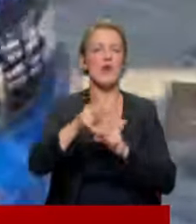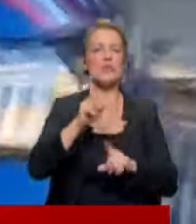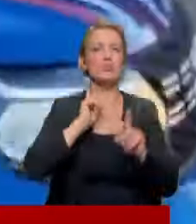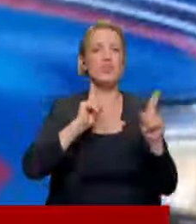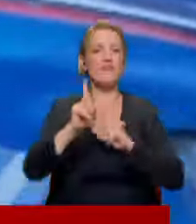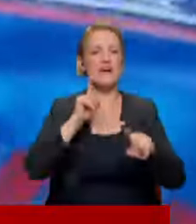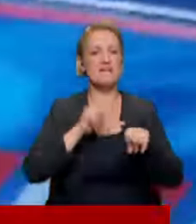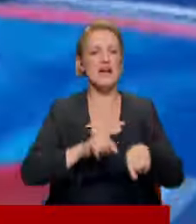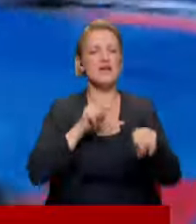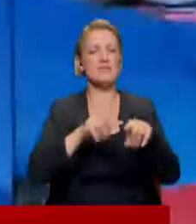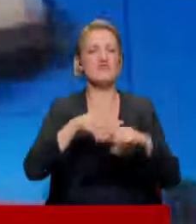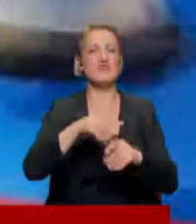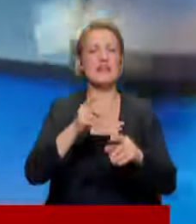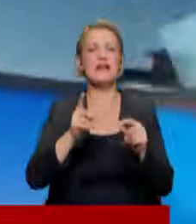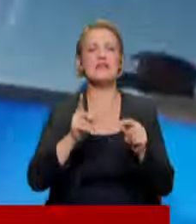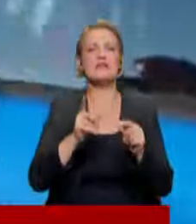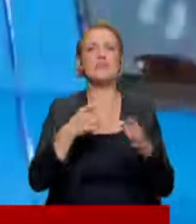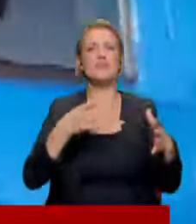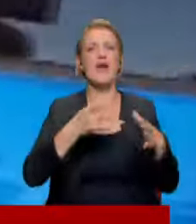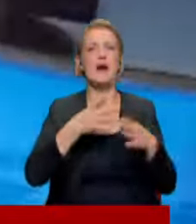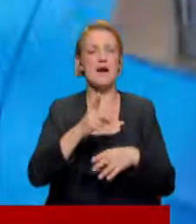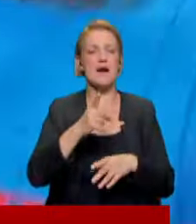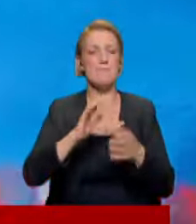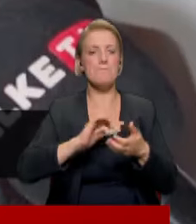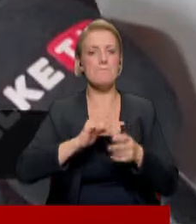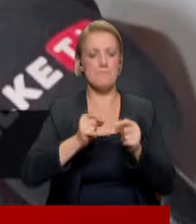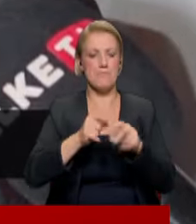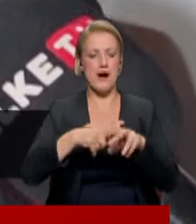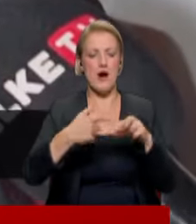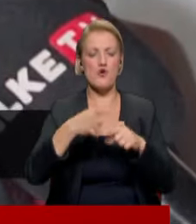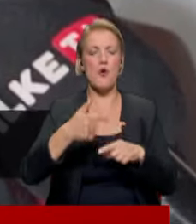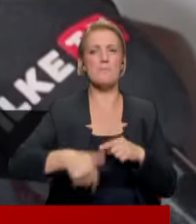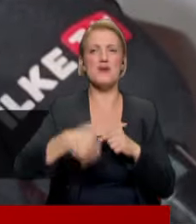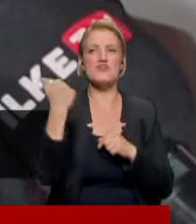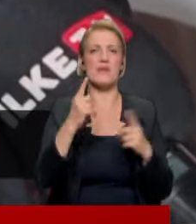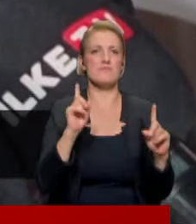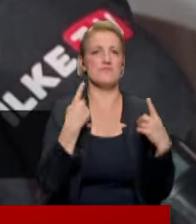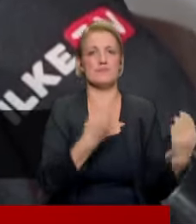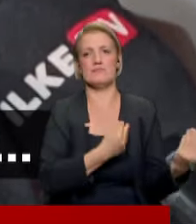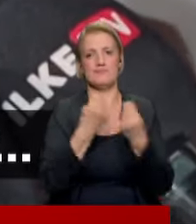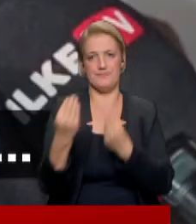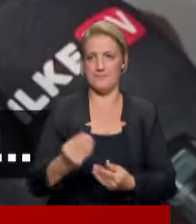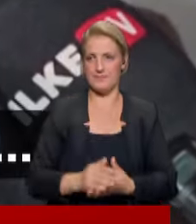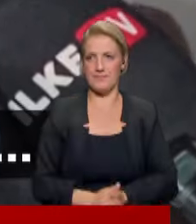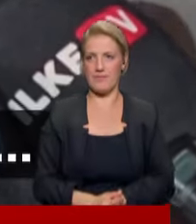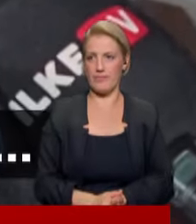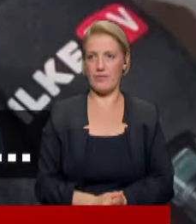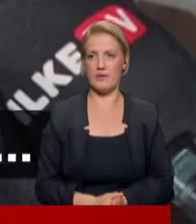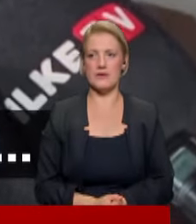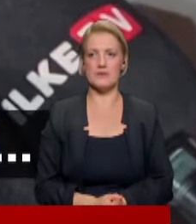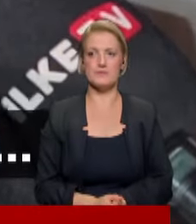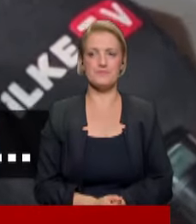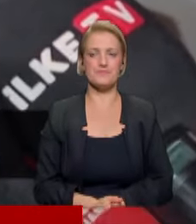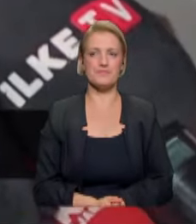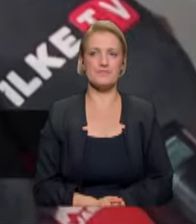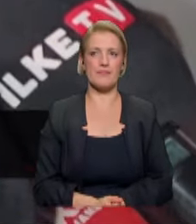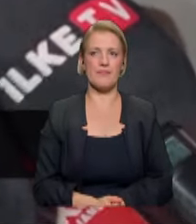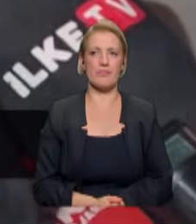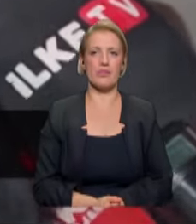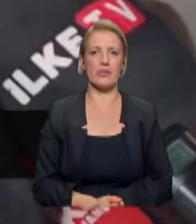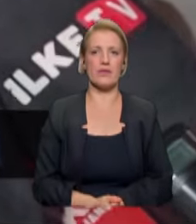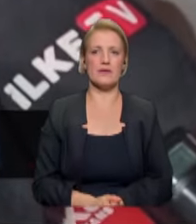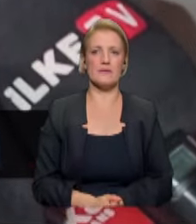takip etmesi için Diyarbakır Baro başkanına vekaletname verdi burada birden fazla kişi tarafından iştirak dediğiniz şey birlikte öldürme kararı da iştir